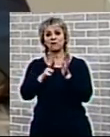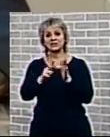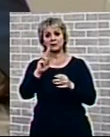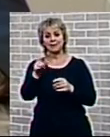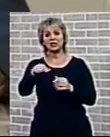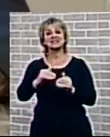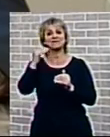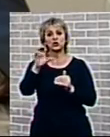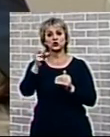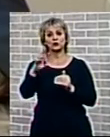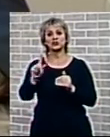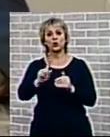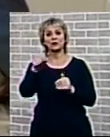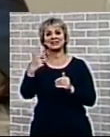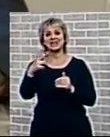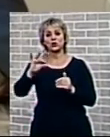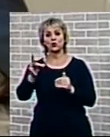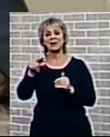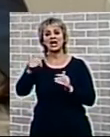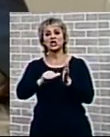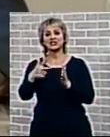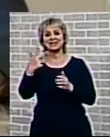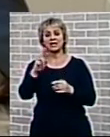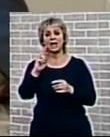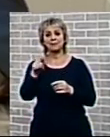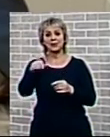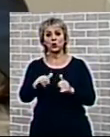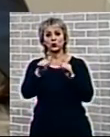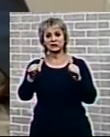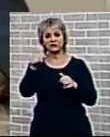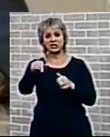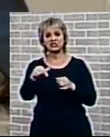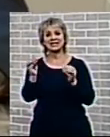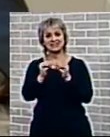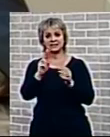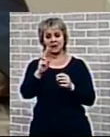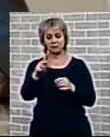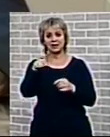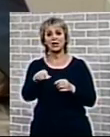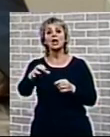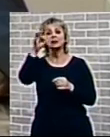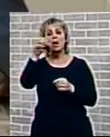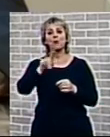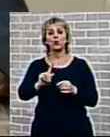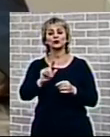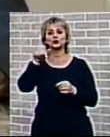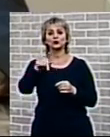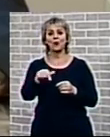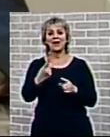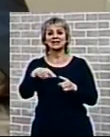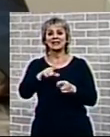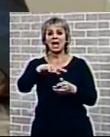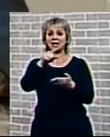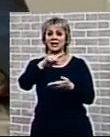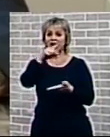Сверх социальной нормы 3 рубля 63 копейки, рост составит 10 копеек. Напомню, что для